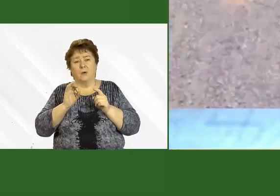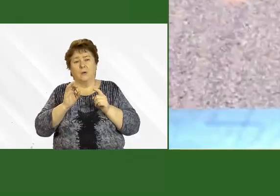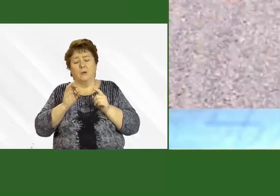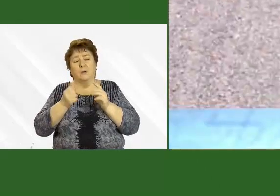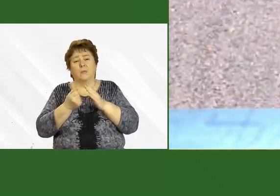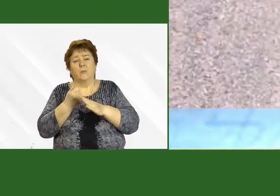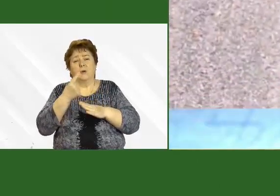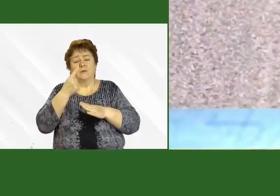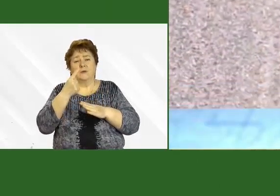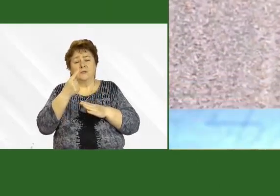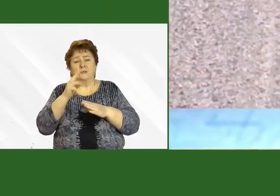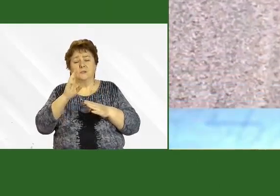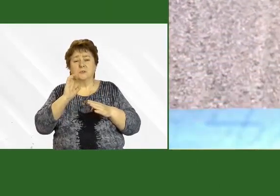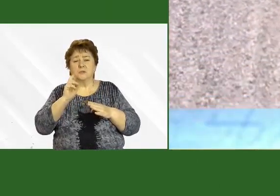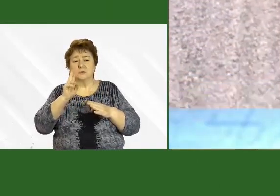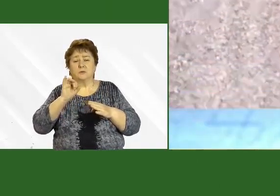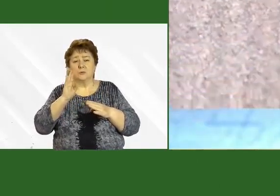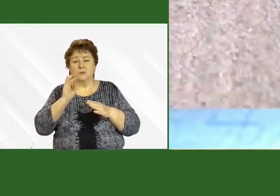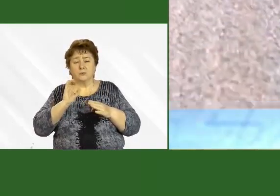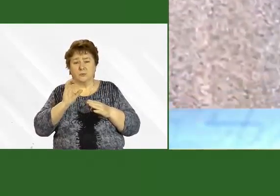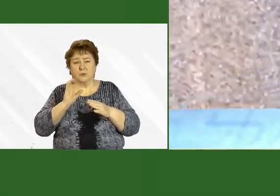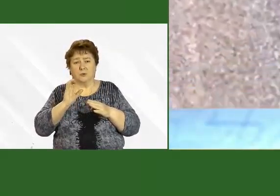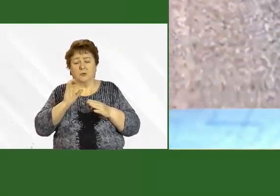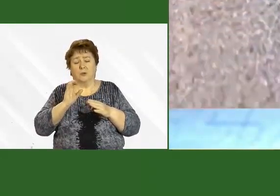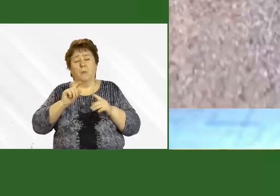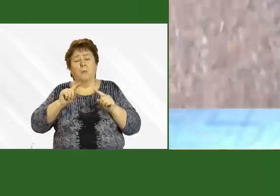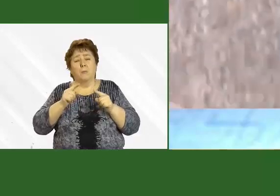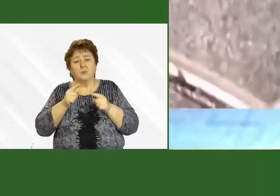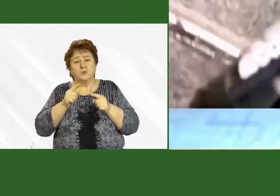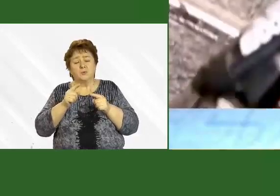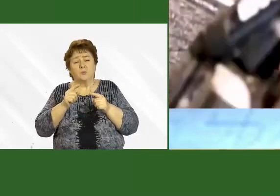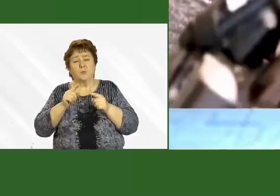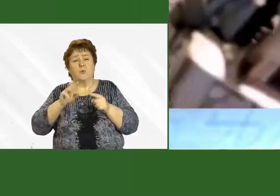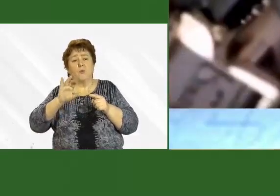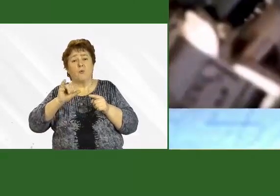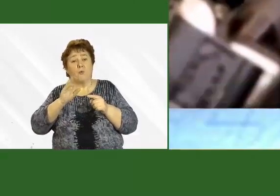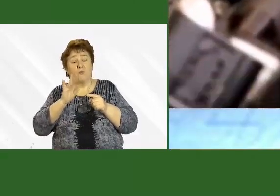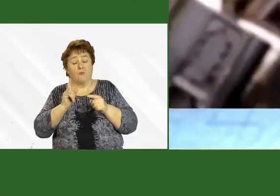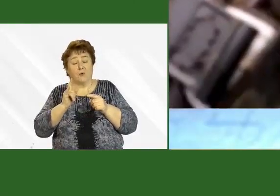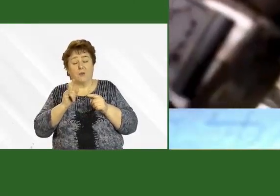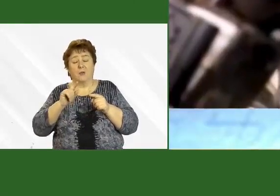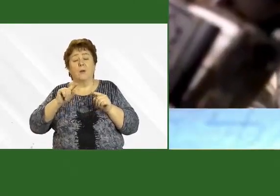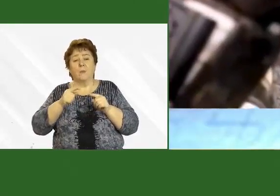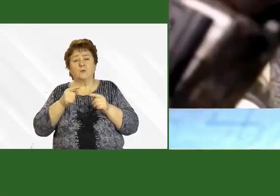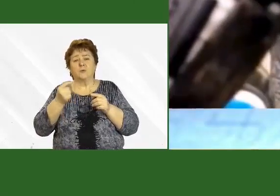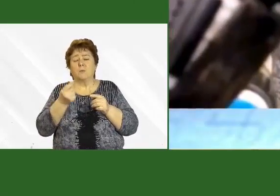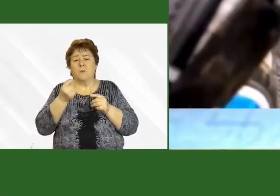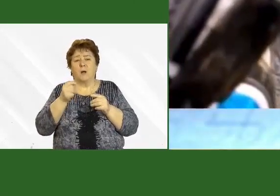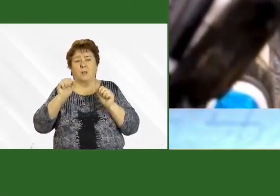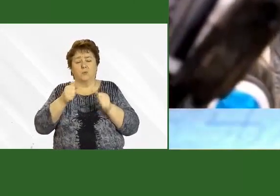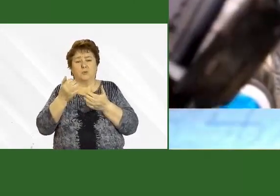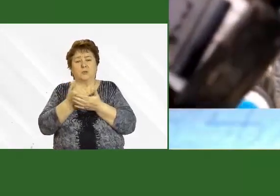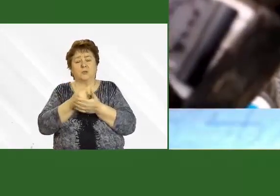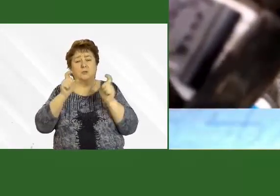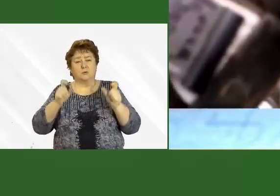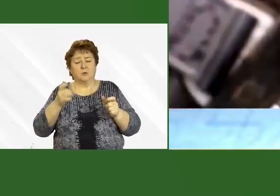появляется schools почему вы да потому что мало можно найти в америке людей